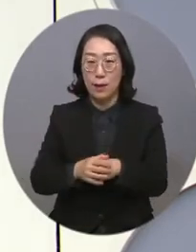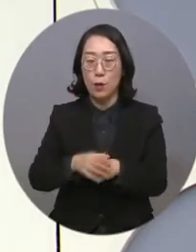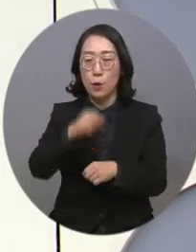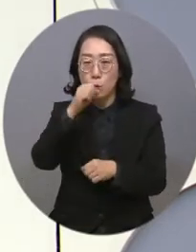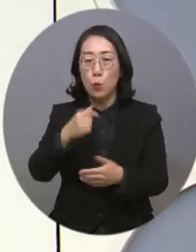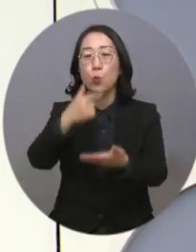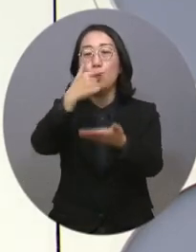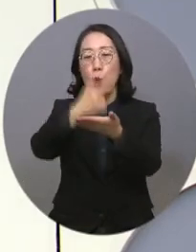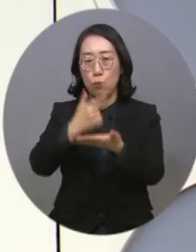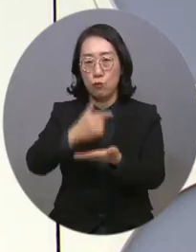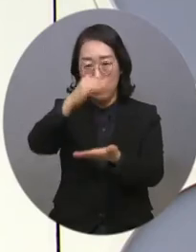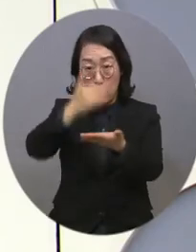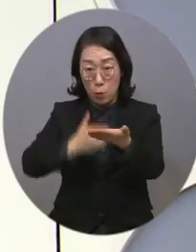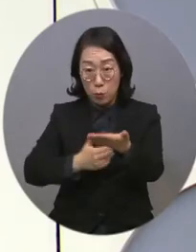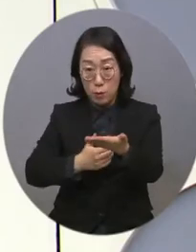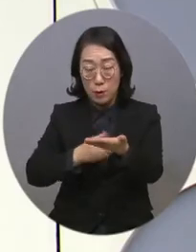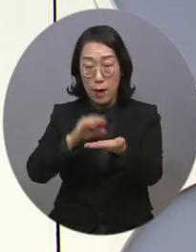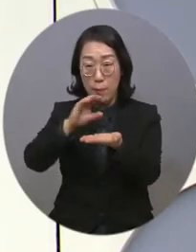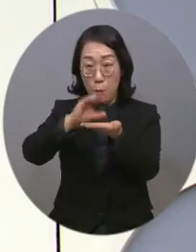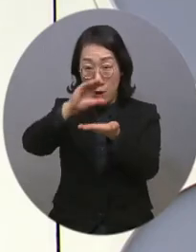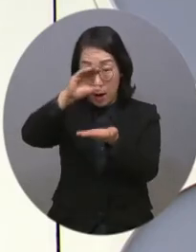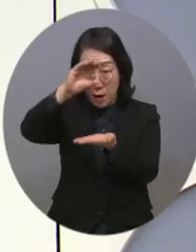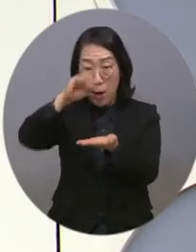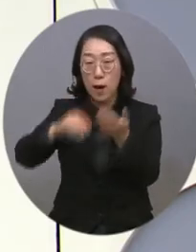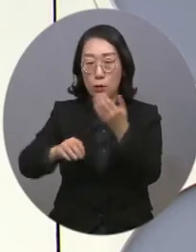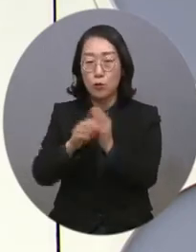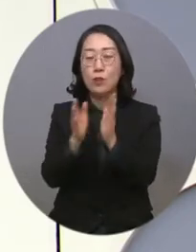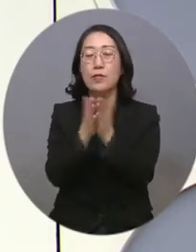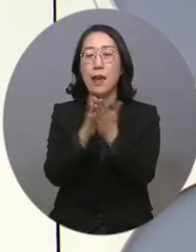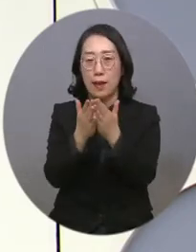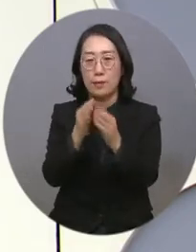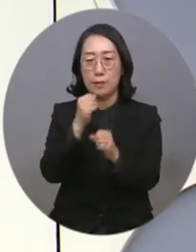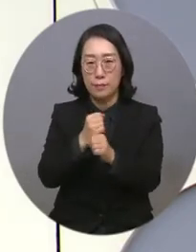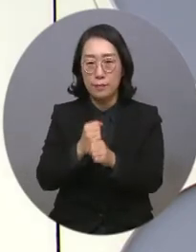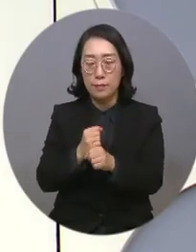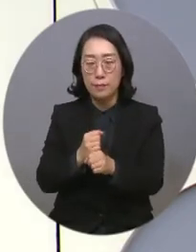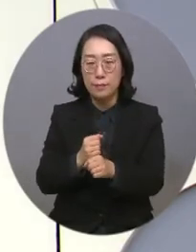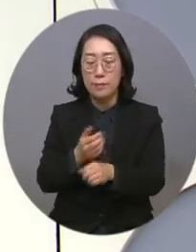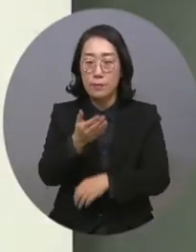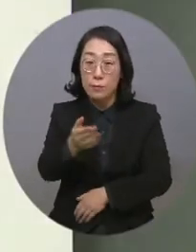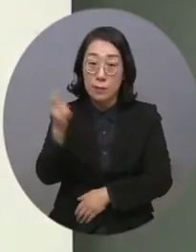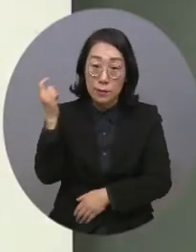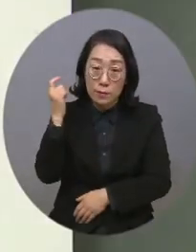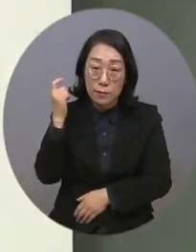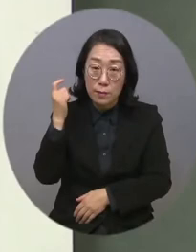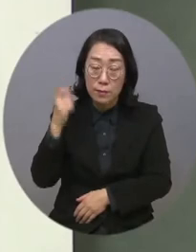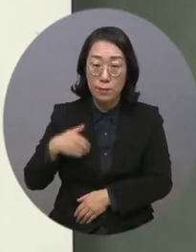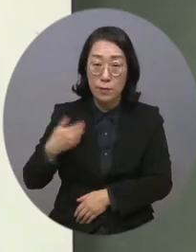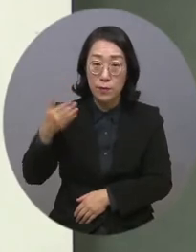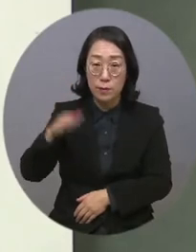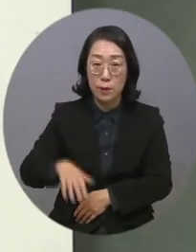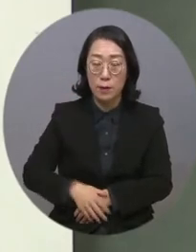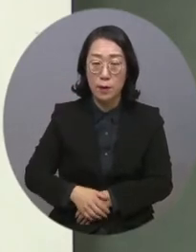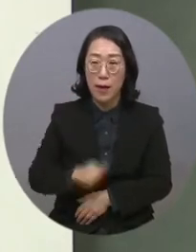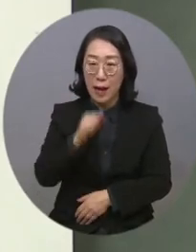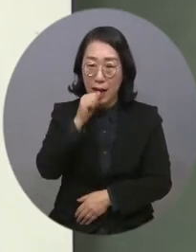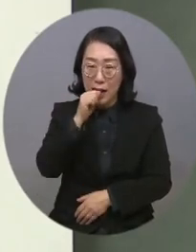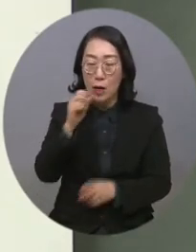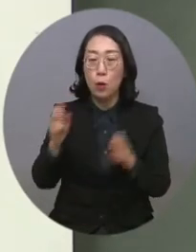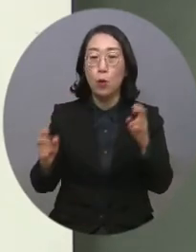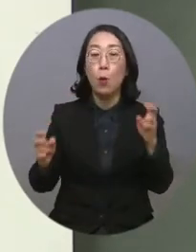논문을 발표하고 글을 쓴 것들을 모아서 책을 냈습니다. 예. 카를 차페크는 뭐 들어보신지 모르겠지만은 로봇이란 단어를